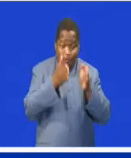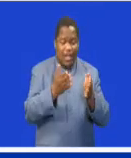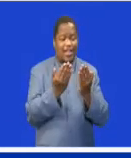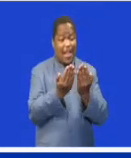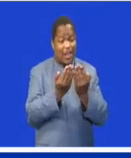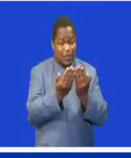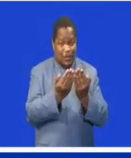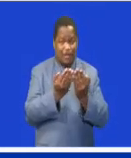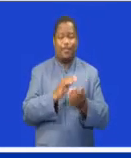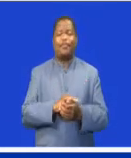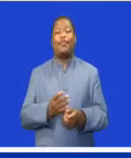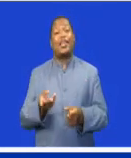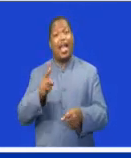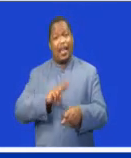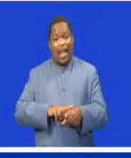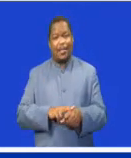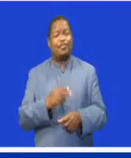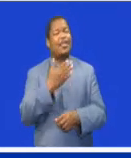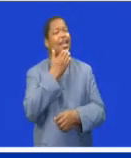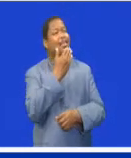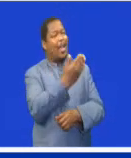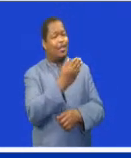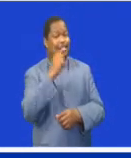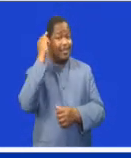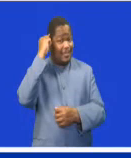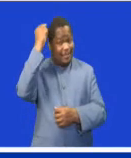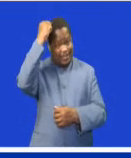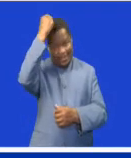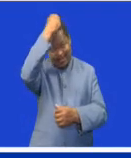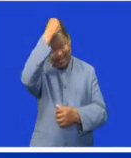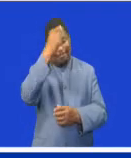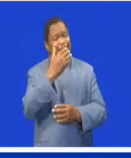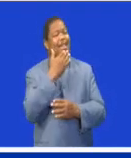yemhlaba ngebuhlobo lobuhle lechubekako ibakhe netihlobo